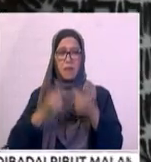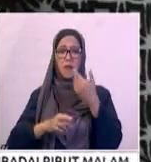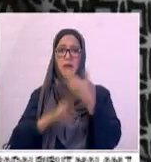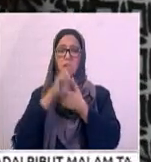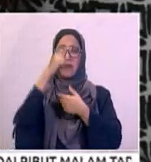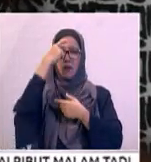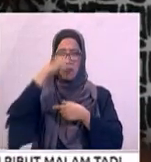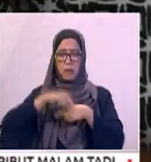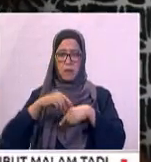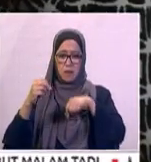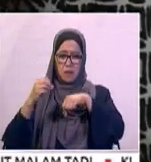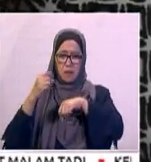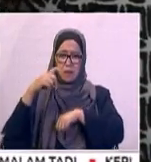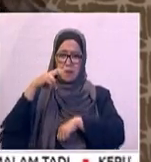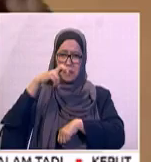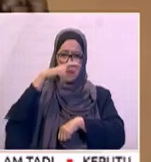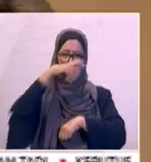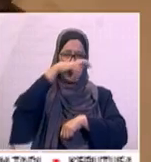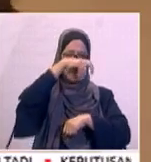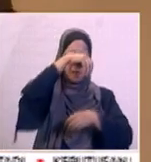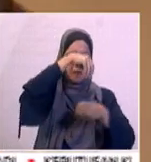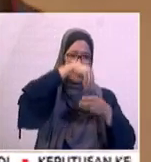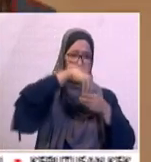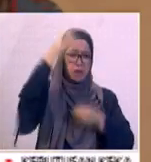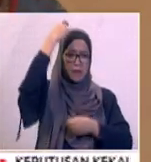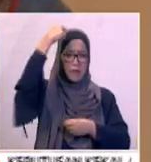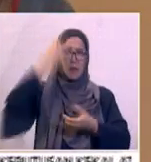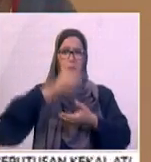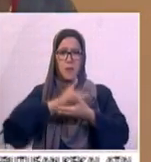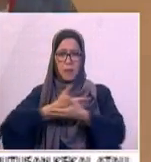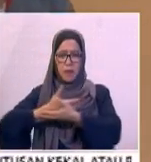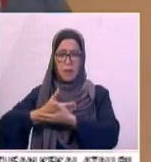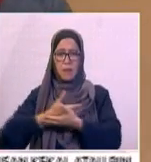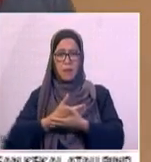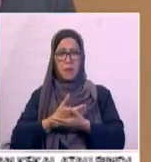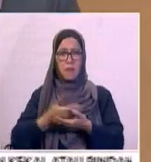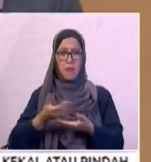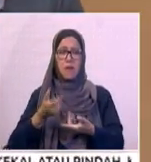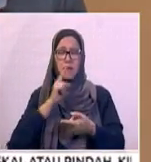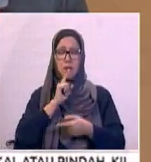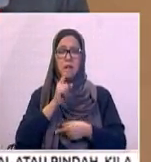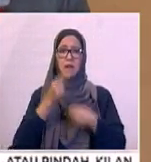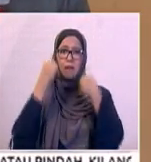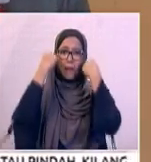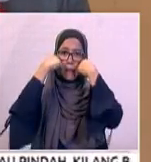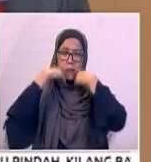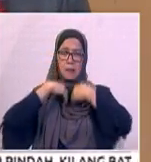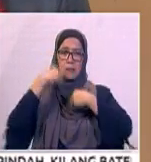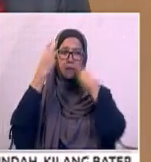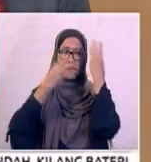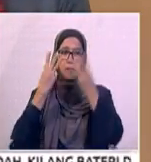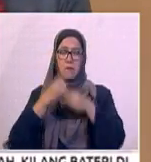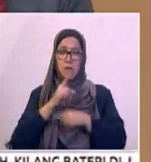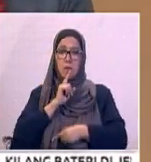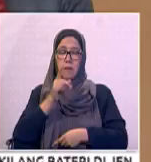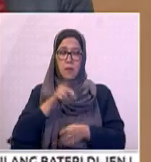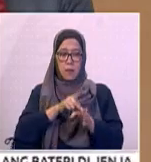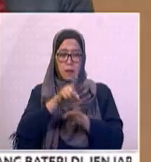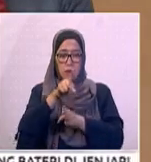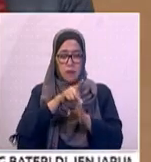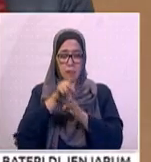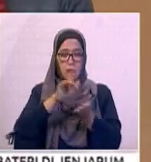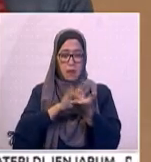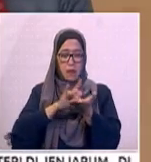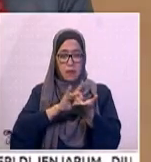begitu membimbangkan. Harapan mereka hanya mahu bayinya hidup seperti bayi lain. Moga adalah pakar-pakar perubatan yang dekat luar